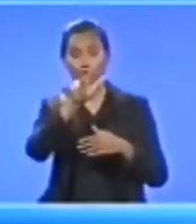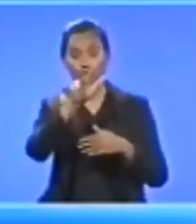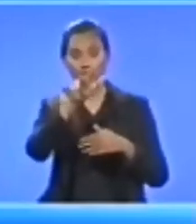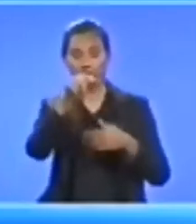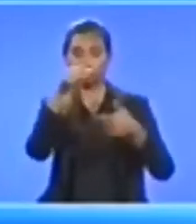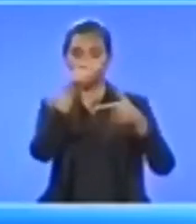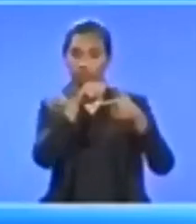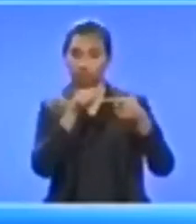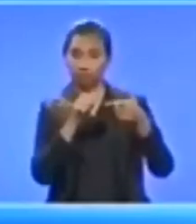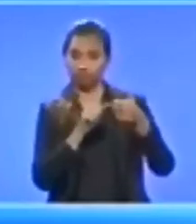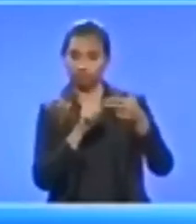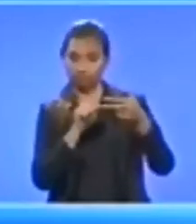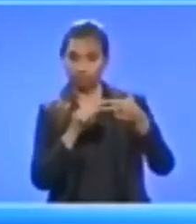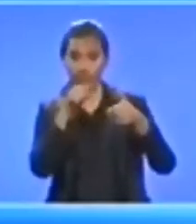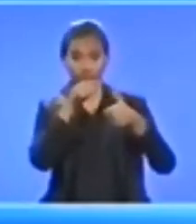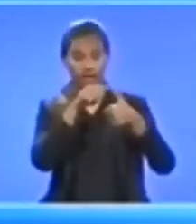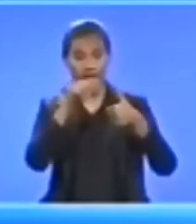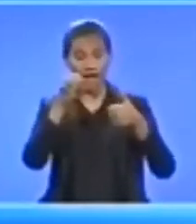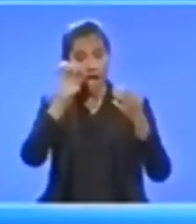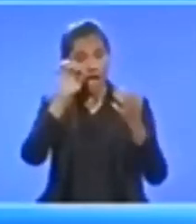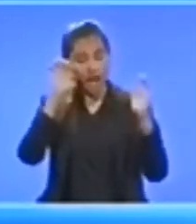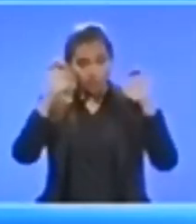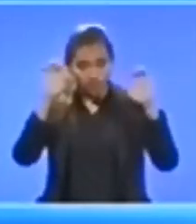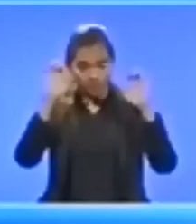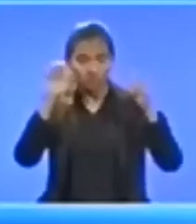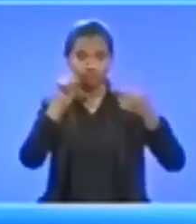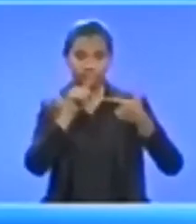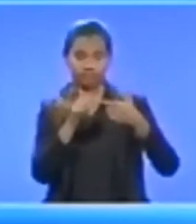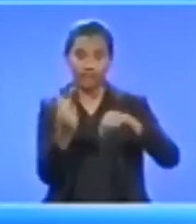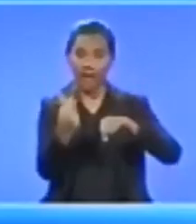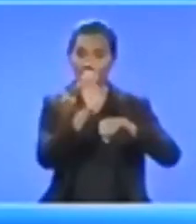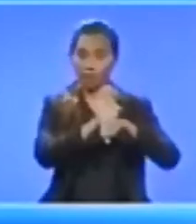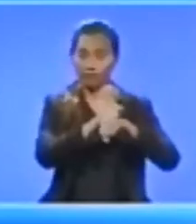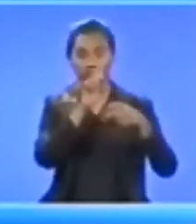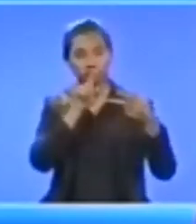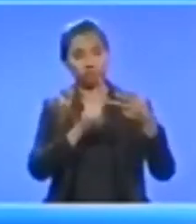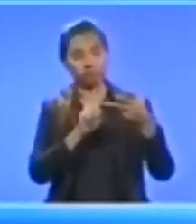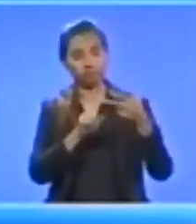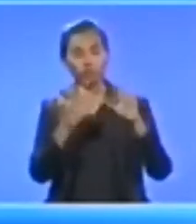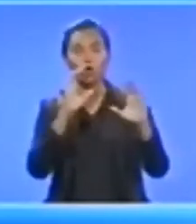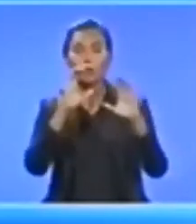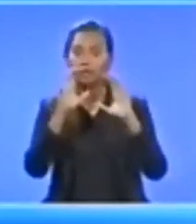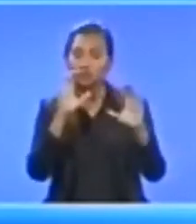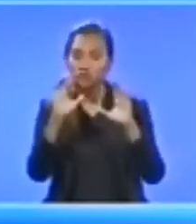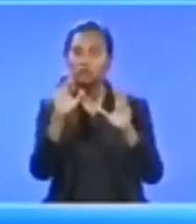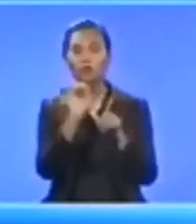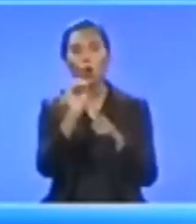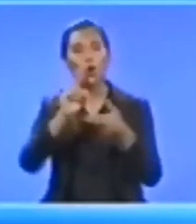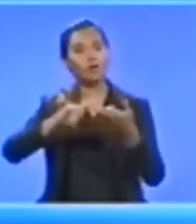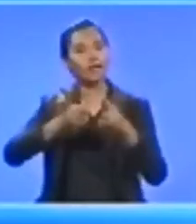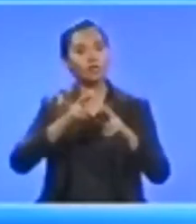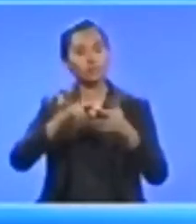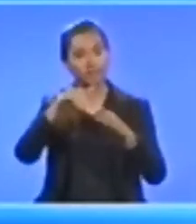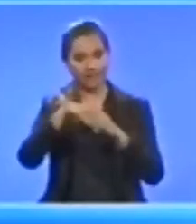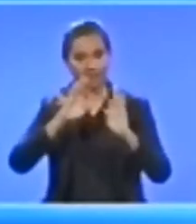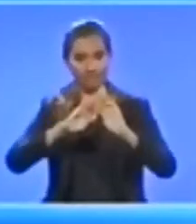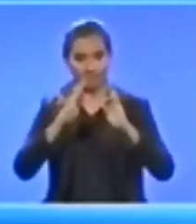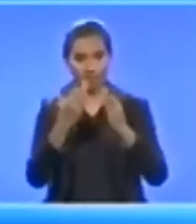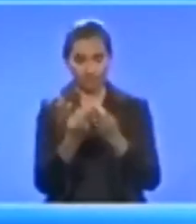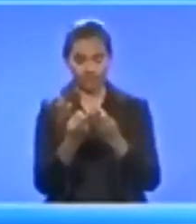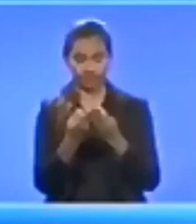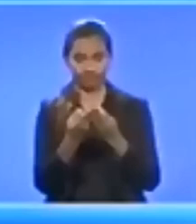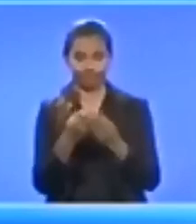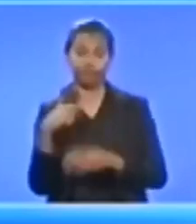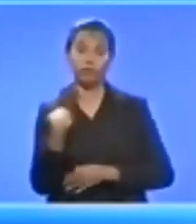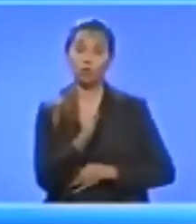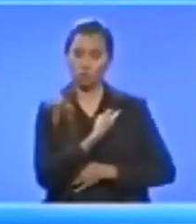dan perhubungan keluarga. Hakikatnya, memang kita sudah moden dan maju, tetapi kita